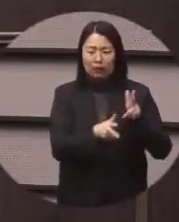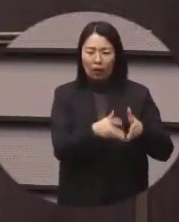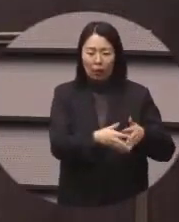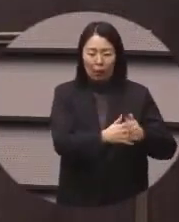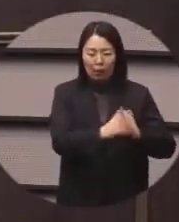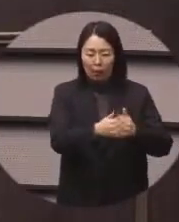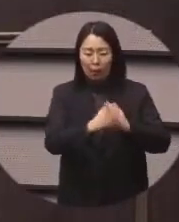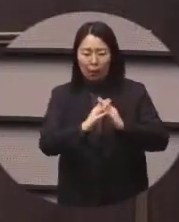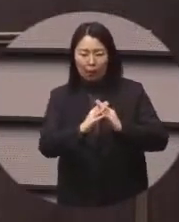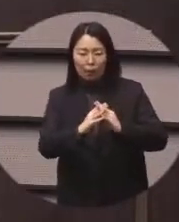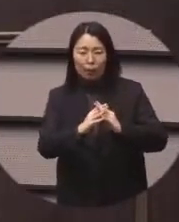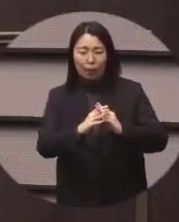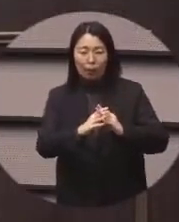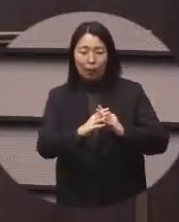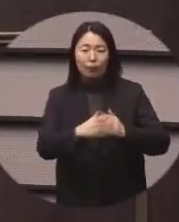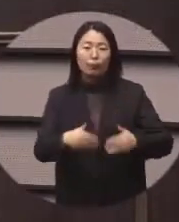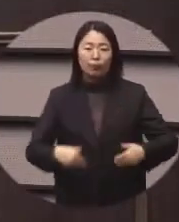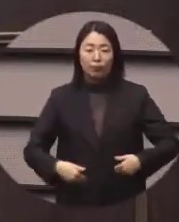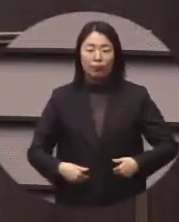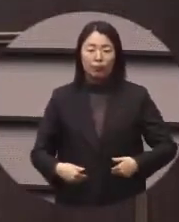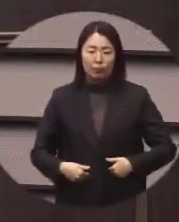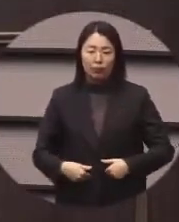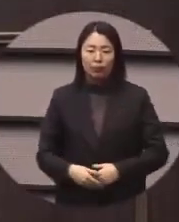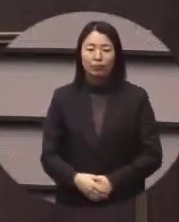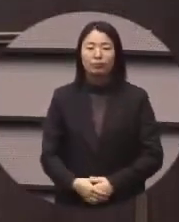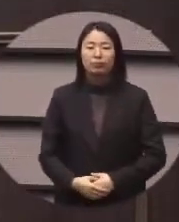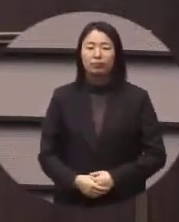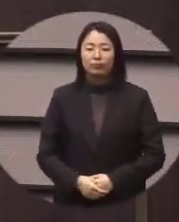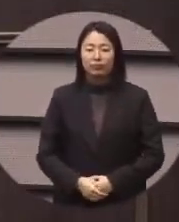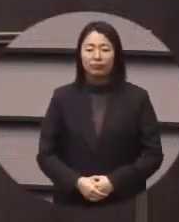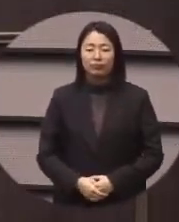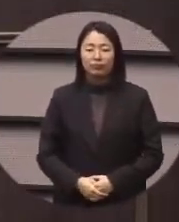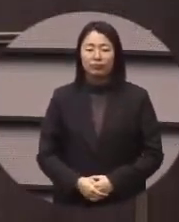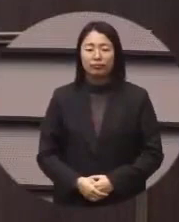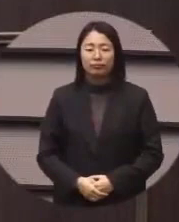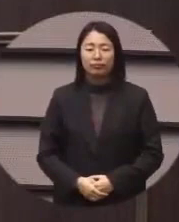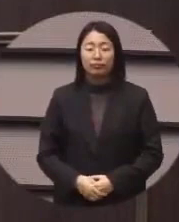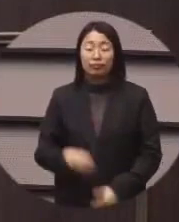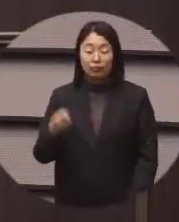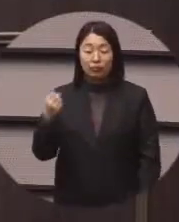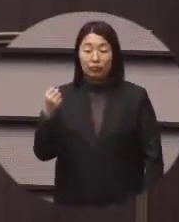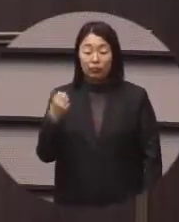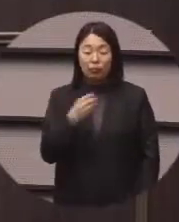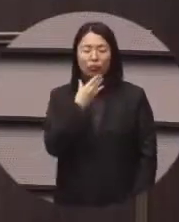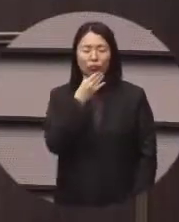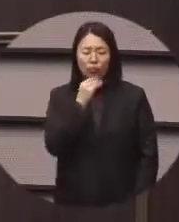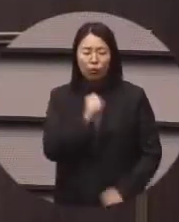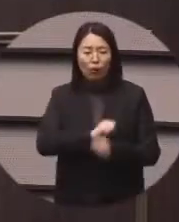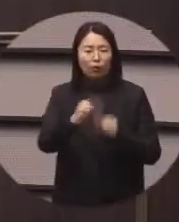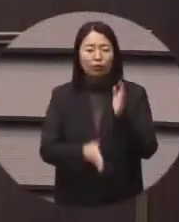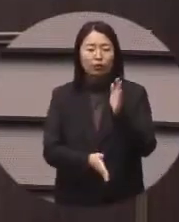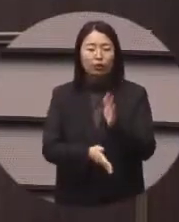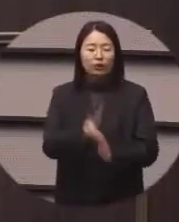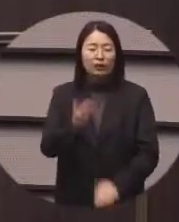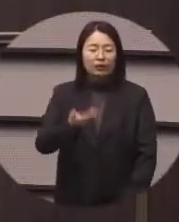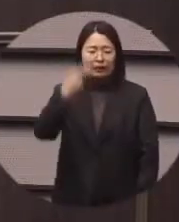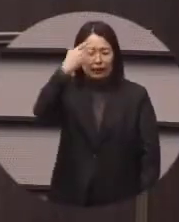집중 추진한다 해도 과언이 아닐 것입니다. 물론 광주시